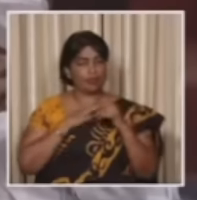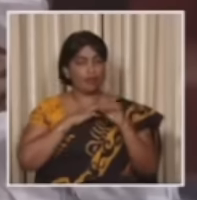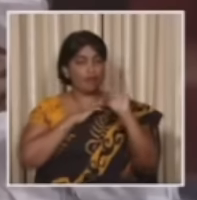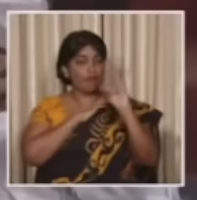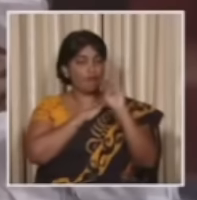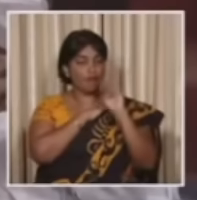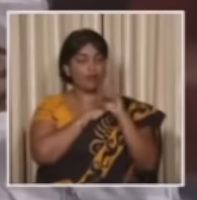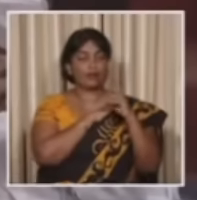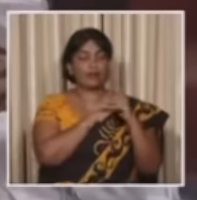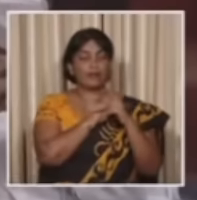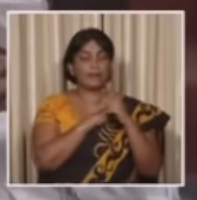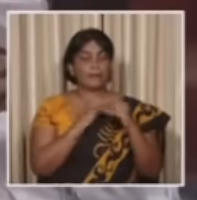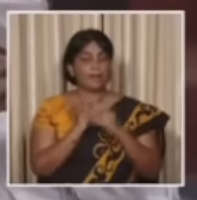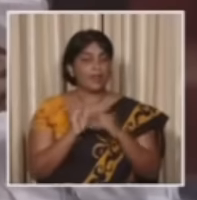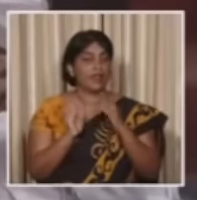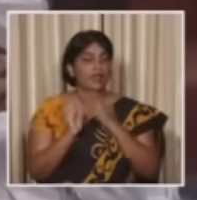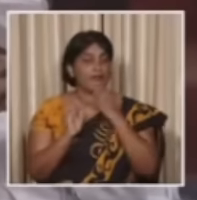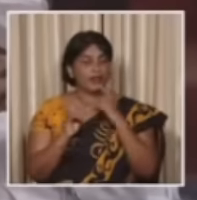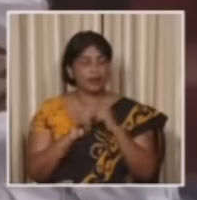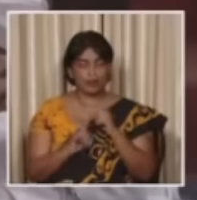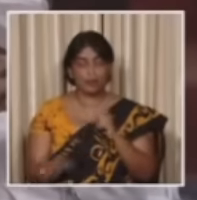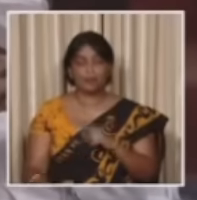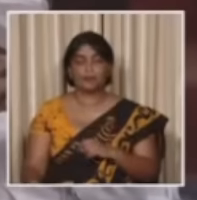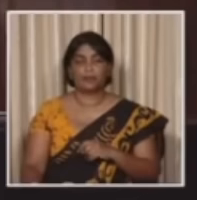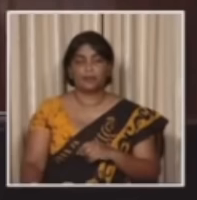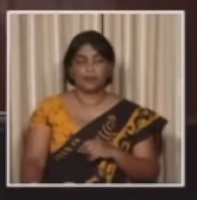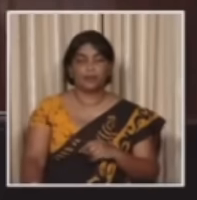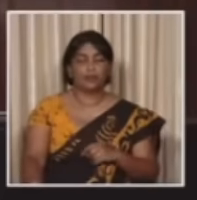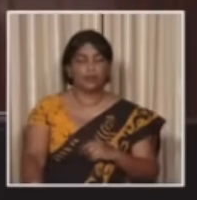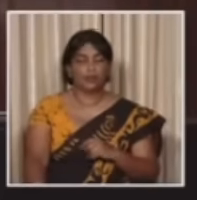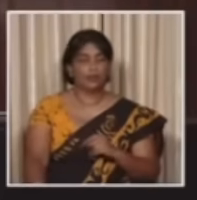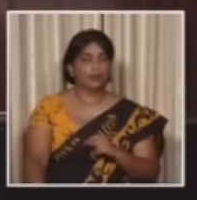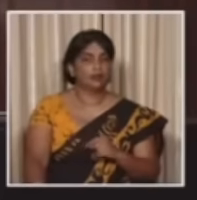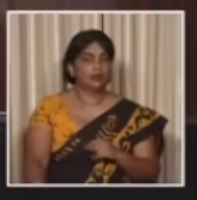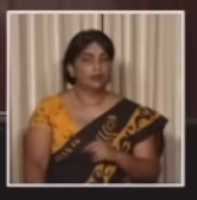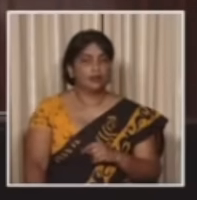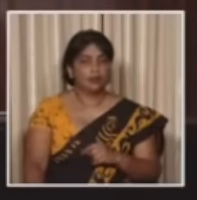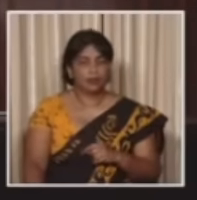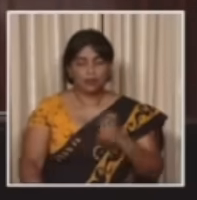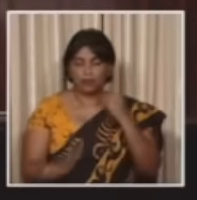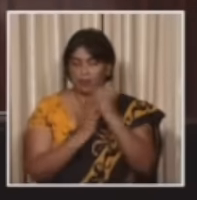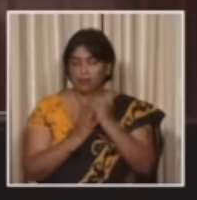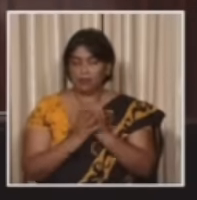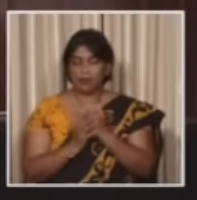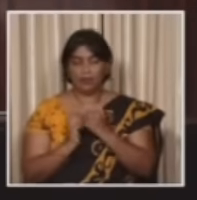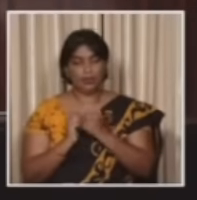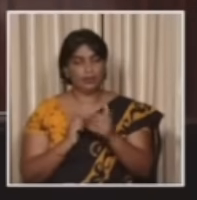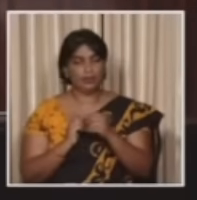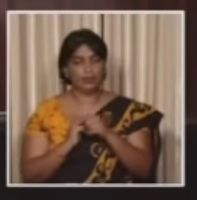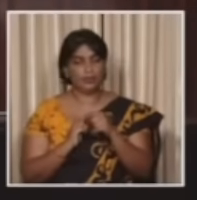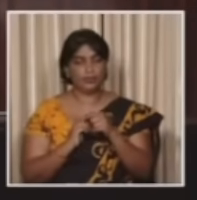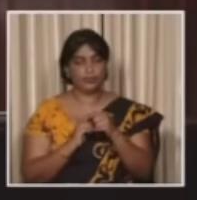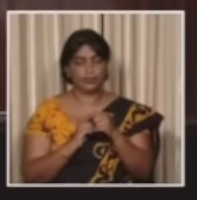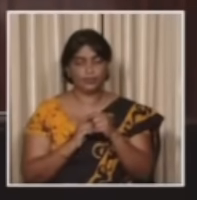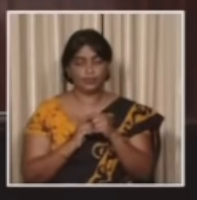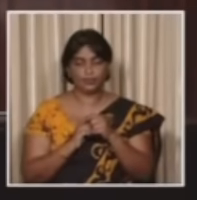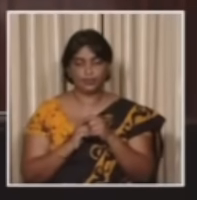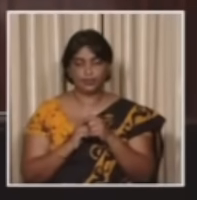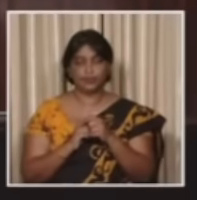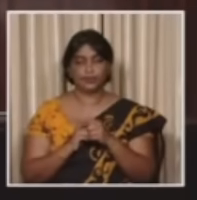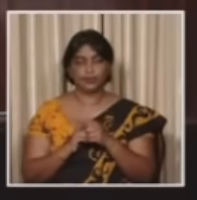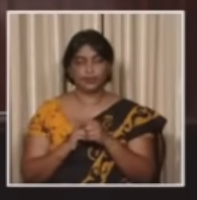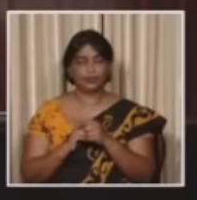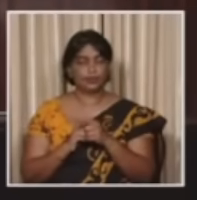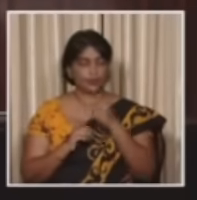$40 billion American dollars. හොඳයි ගරුමන්ත ගරු ඇමතුම පැහැදිලි කළ අවසන් න්‍යායපත්‍රයට යන්නවා නියෝජ්‍ය ගරු නියෝජ්‍ය